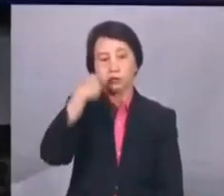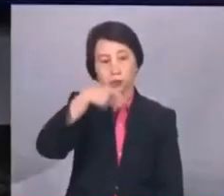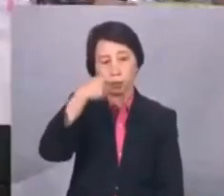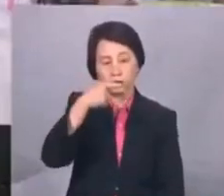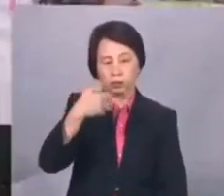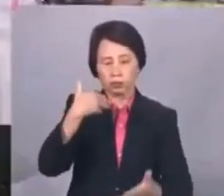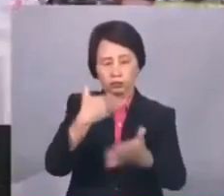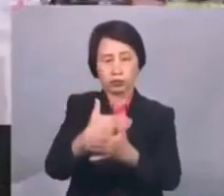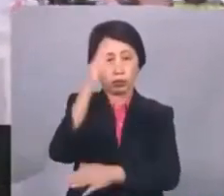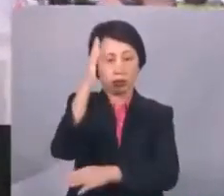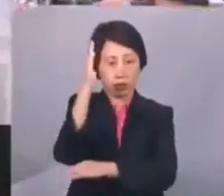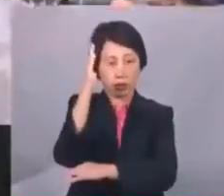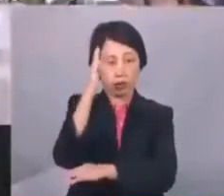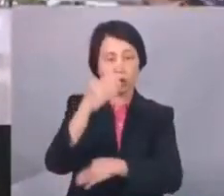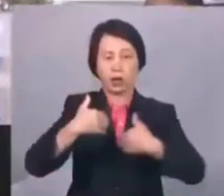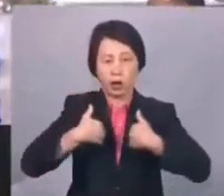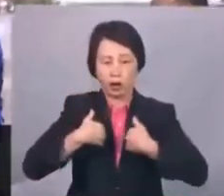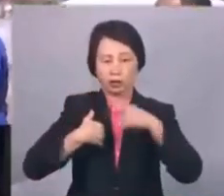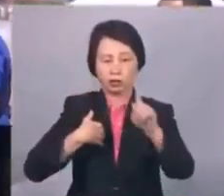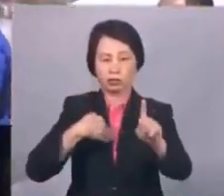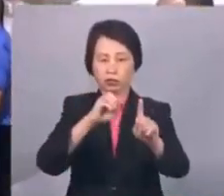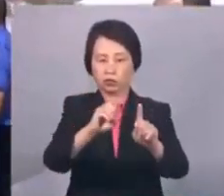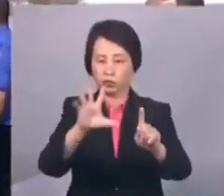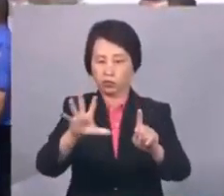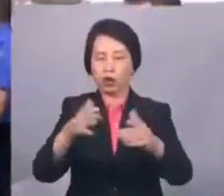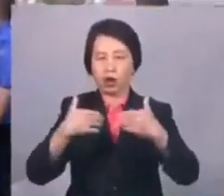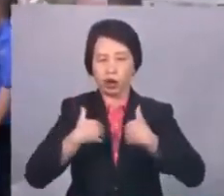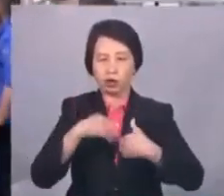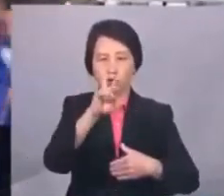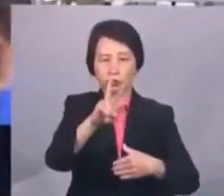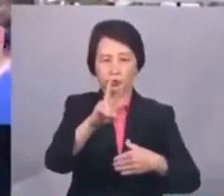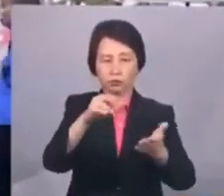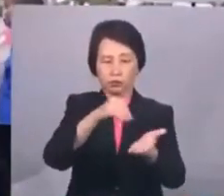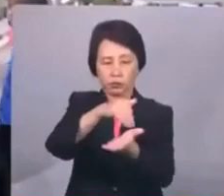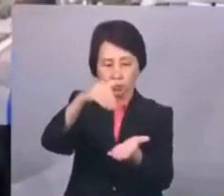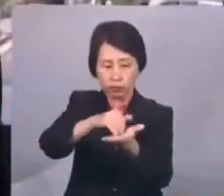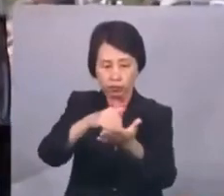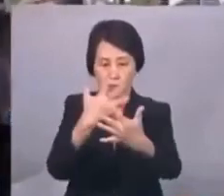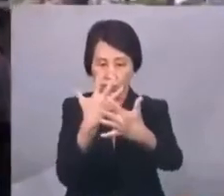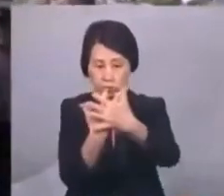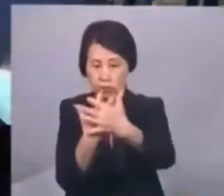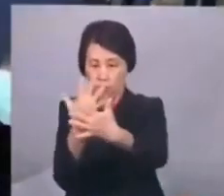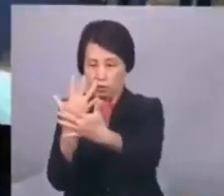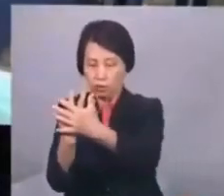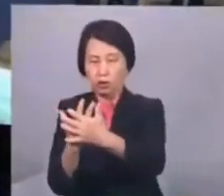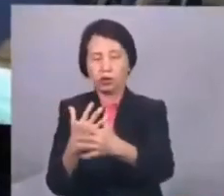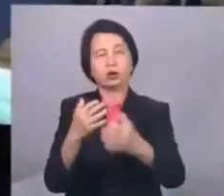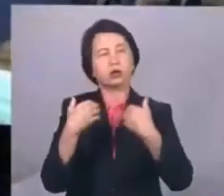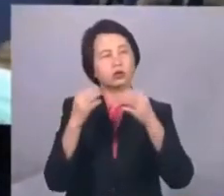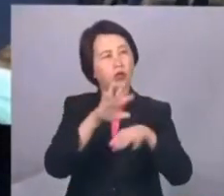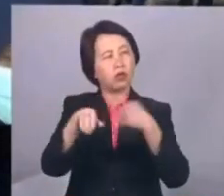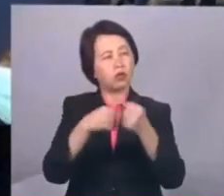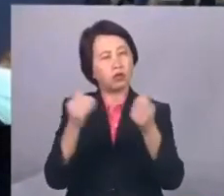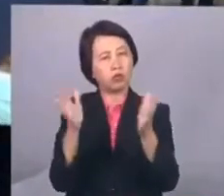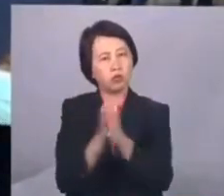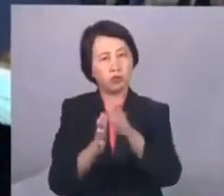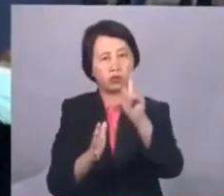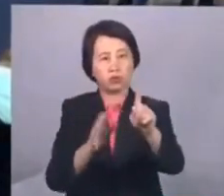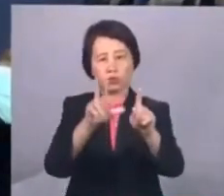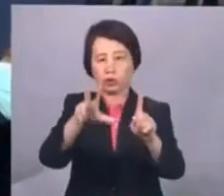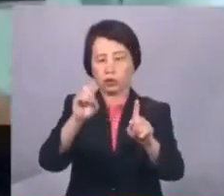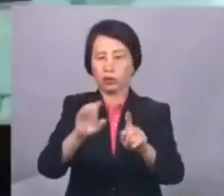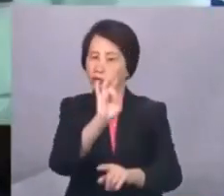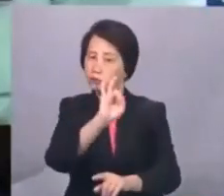berkata sehingga tengah hari tadi terdapat 105 orang berada di dua Stasiun korentin berkenaan yang berkapasitas 130 orang